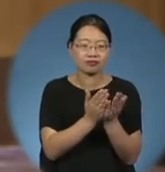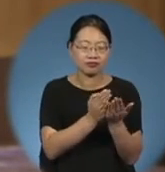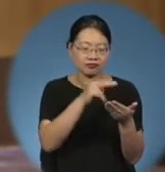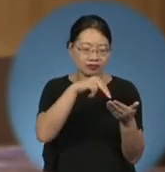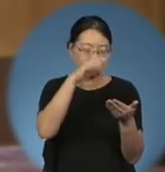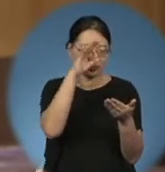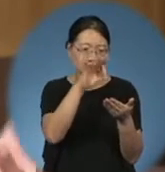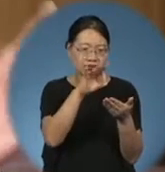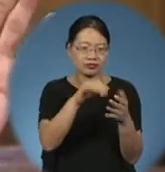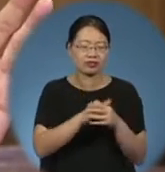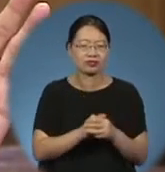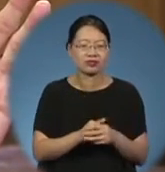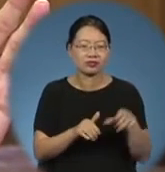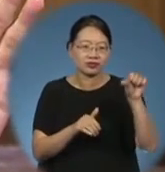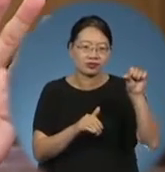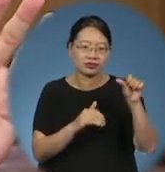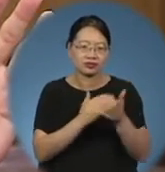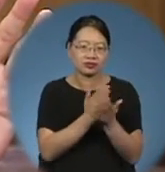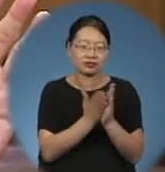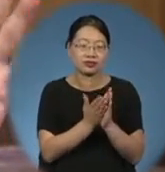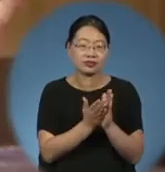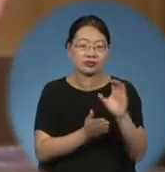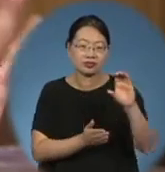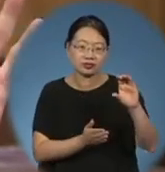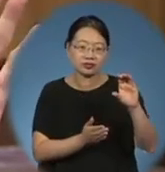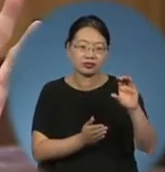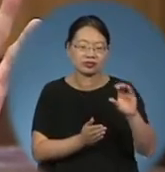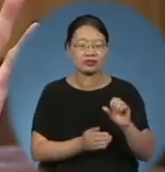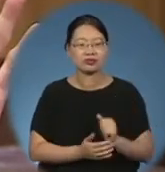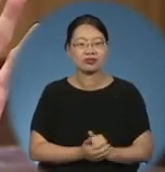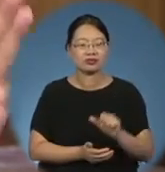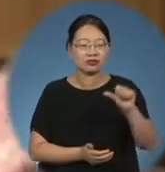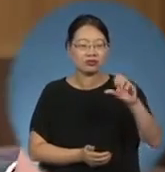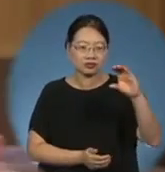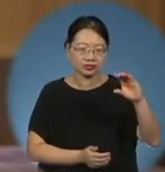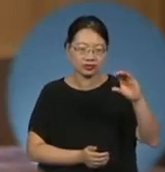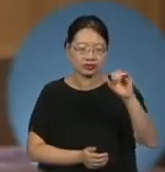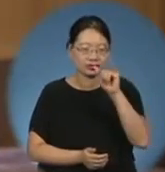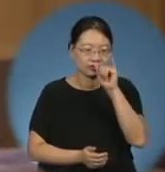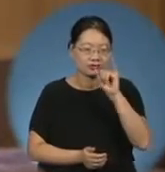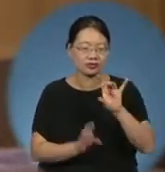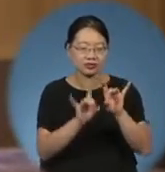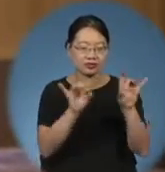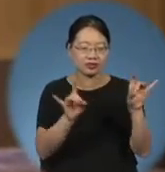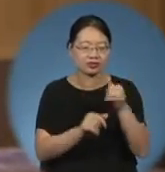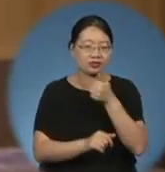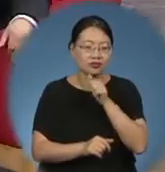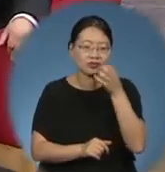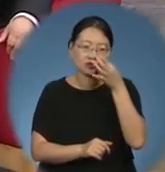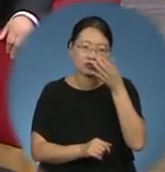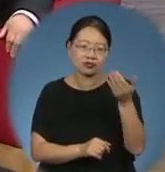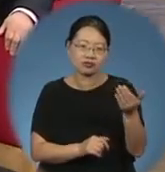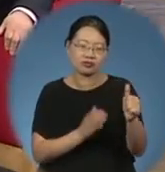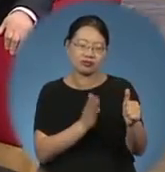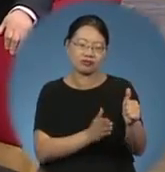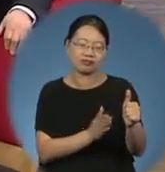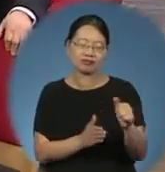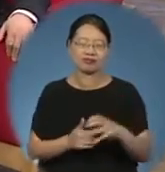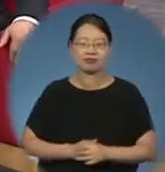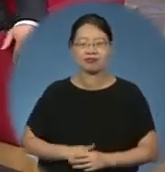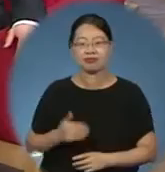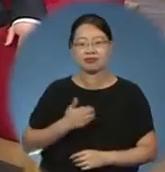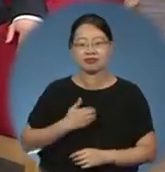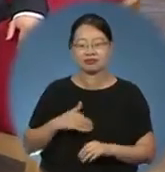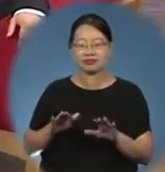좀 보니까 5가 gs25 시를 들으셨던 데꼬 좀 하나 소개해 주세요 4 제가 이제